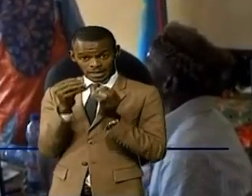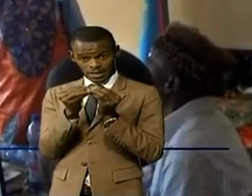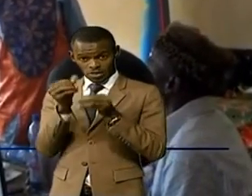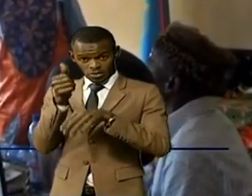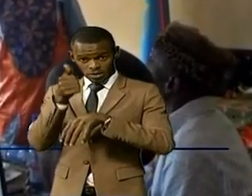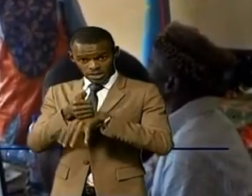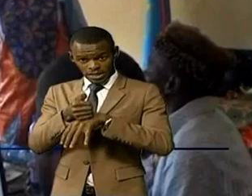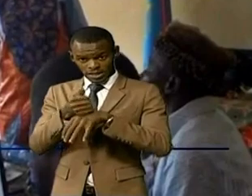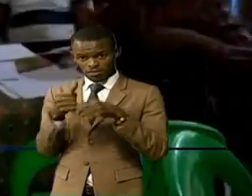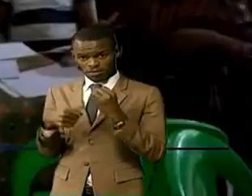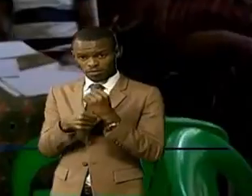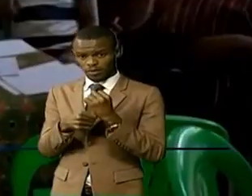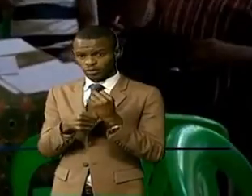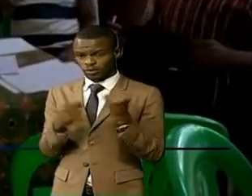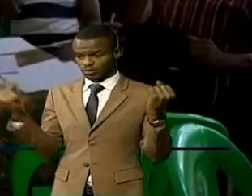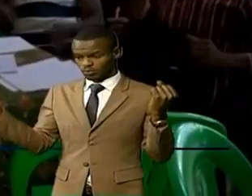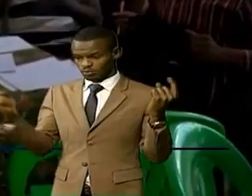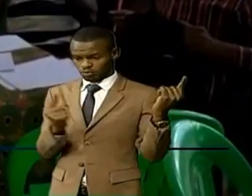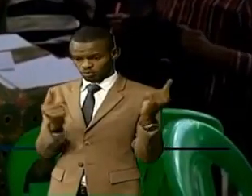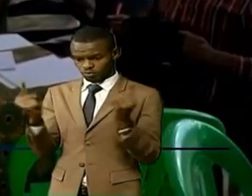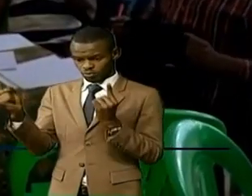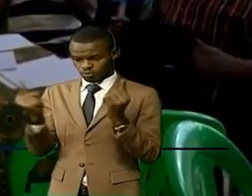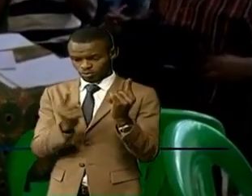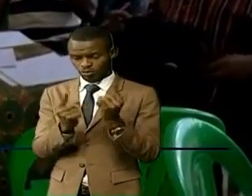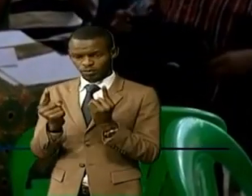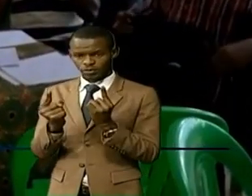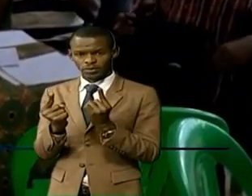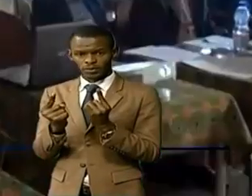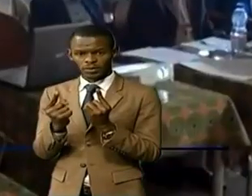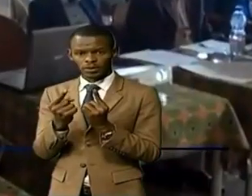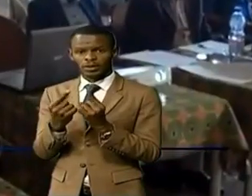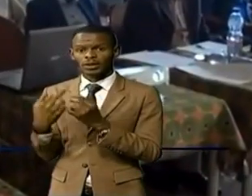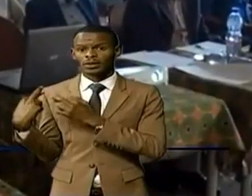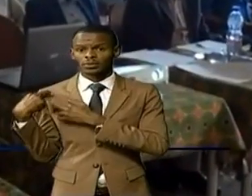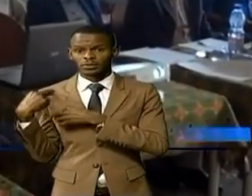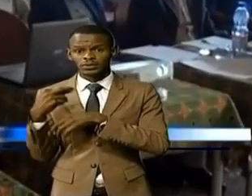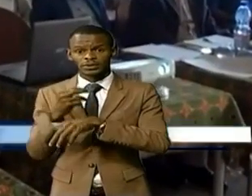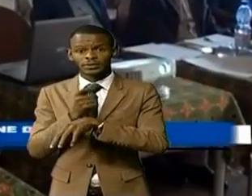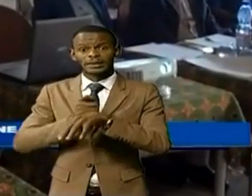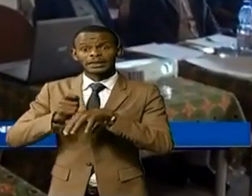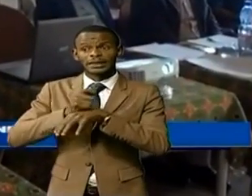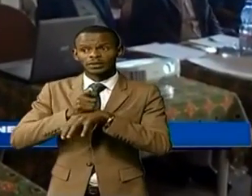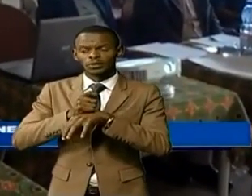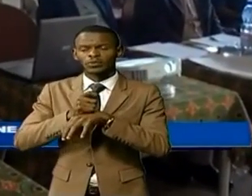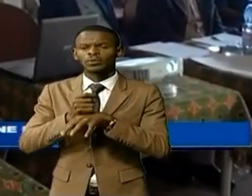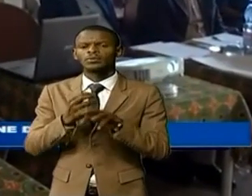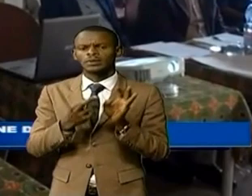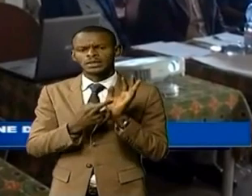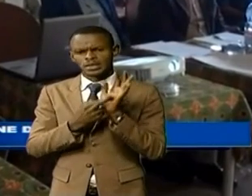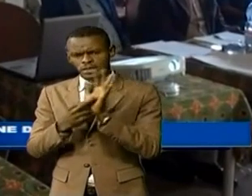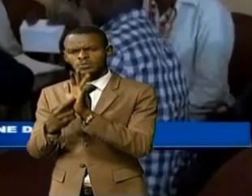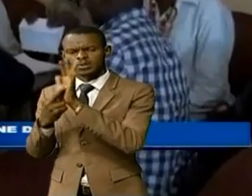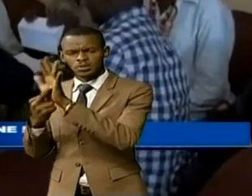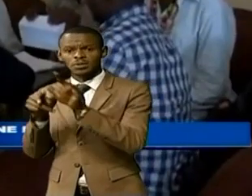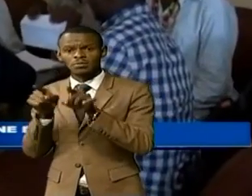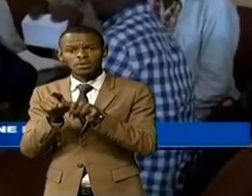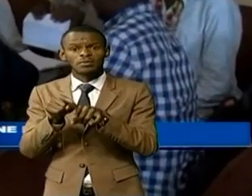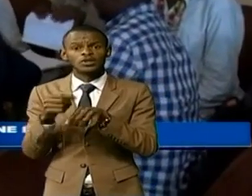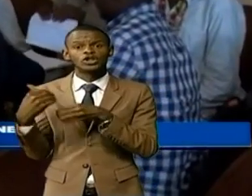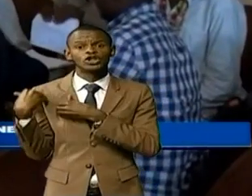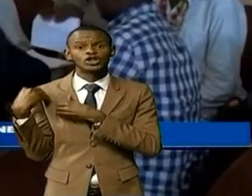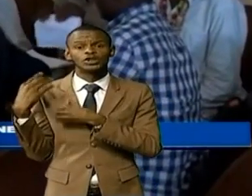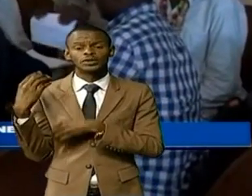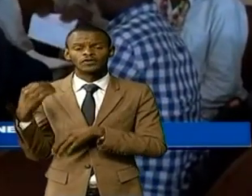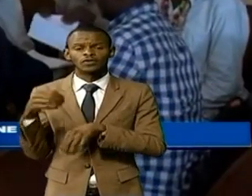a, au nom de son équipe, composée d'un président de la société civile et du représentant du chef coutumier, présente leurs besoins prioritaires